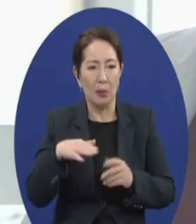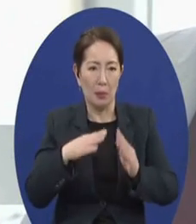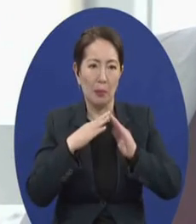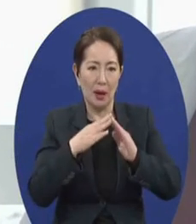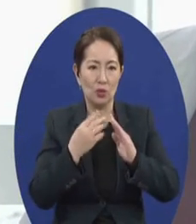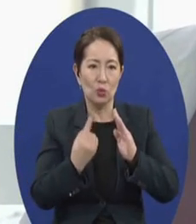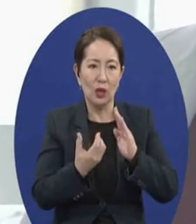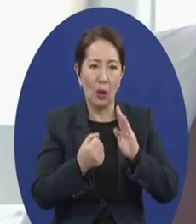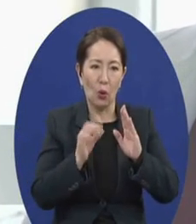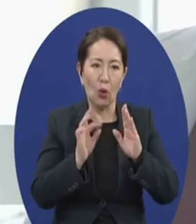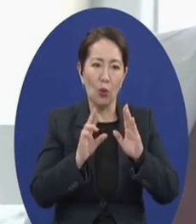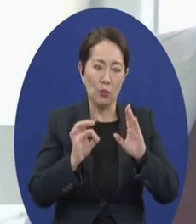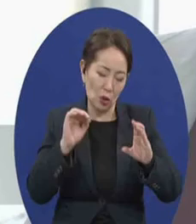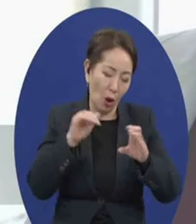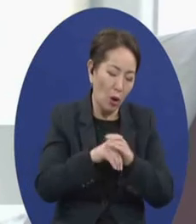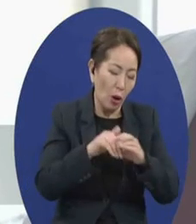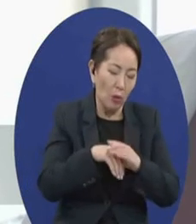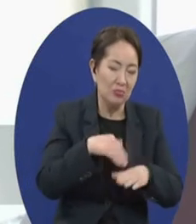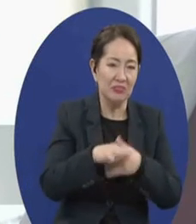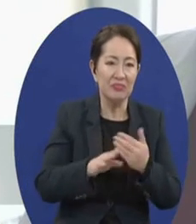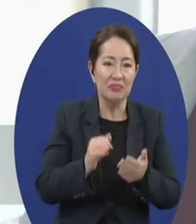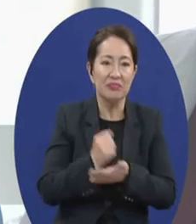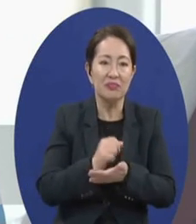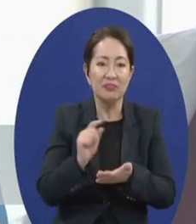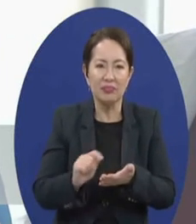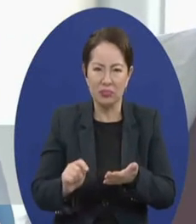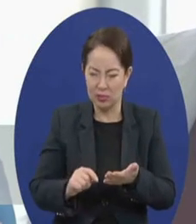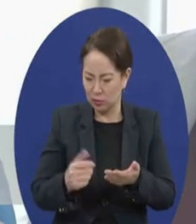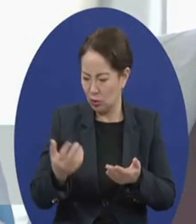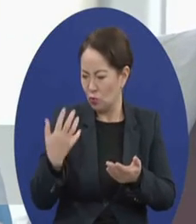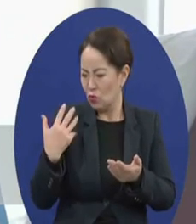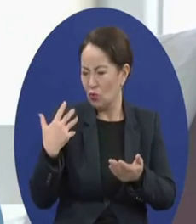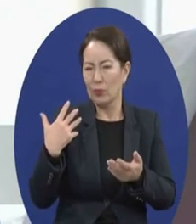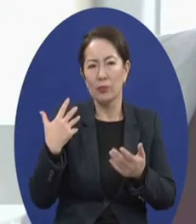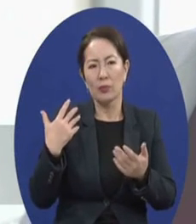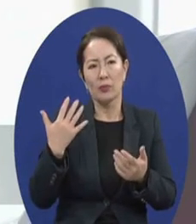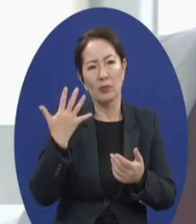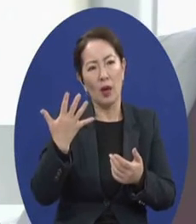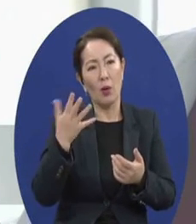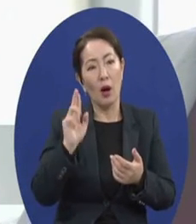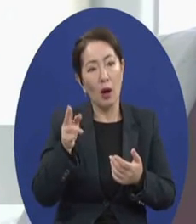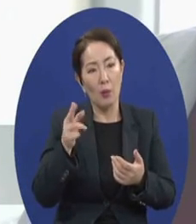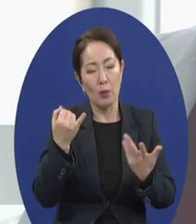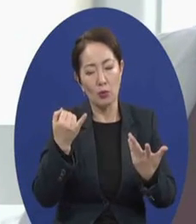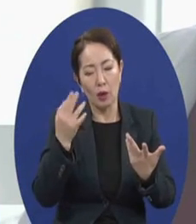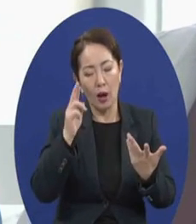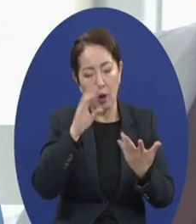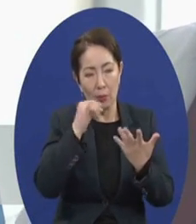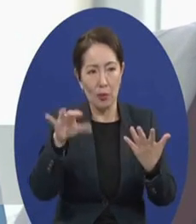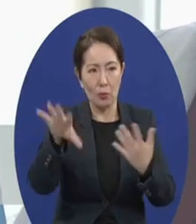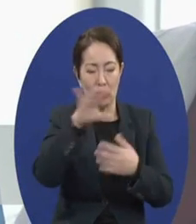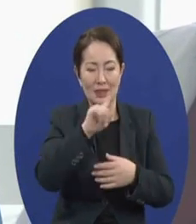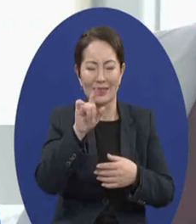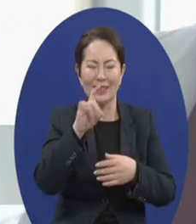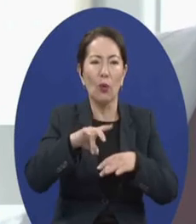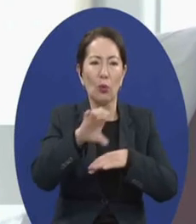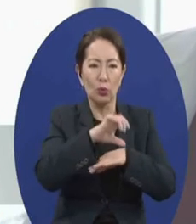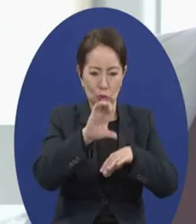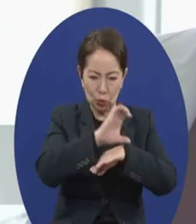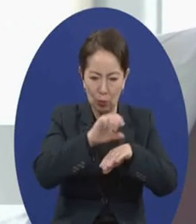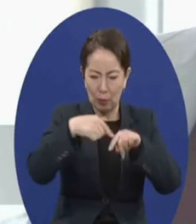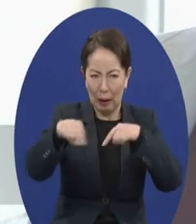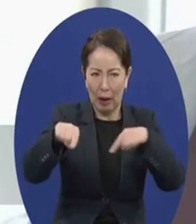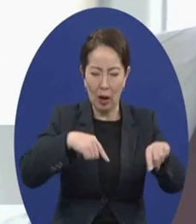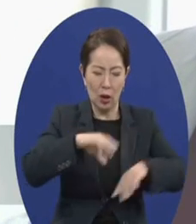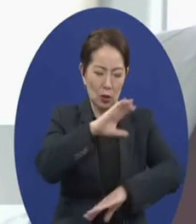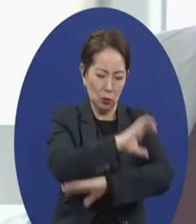байшингаа хүлээж авах улсын комиссад орцсон байдаг гэдэг юм уу те. Сүүлийн хэдэн жил ерөөсө 5-6 компани ээлжлэл энэ захуу нутгийн сум болгонд